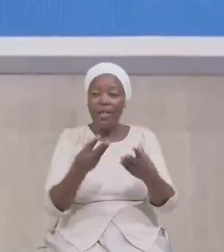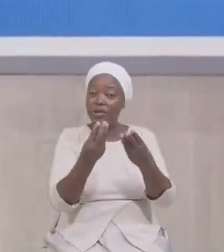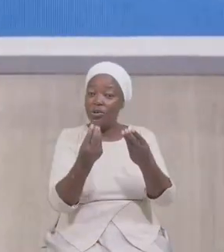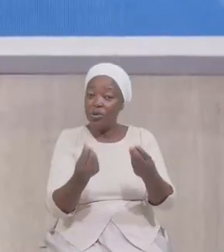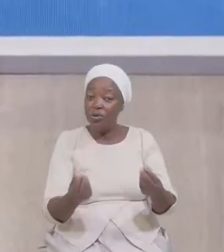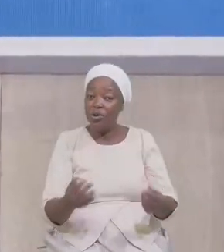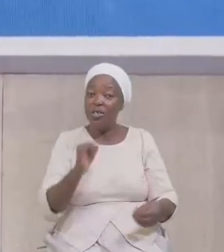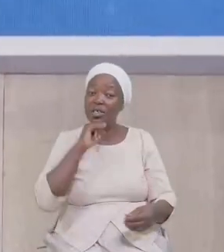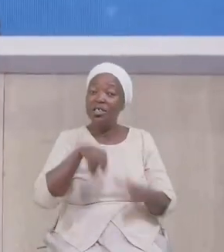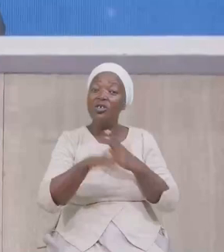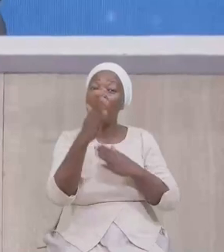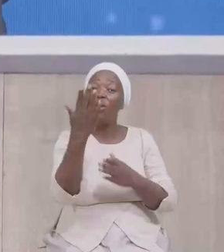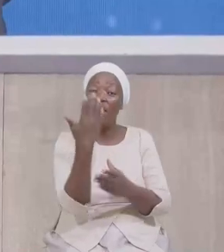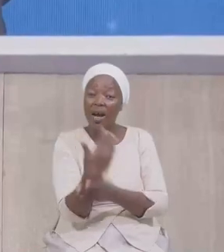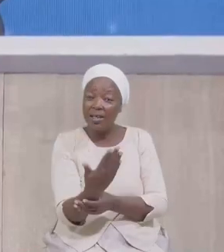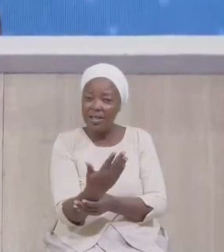main.